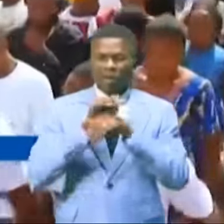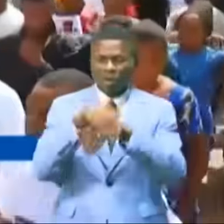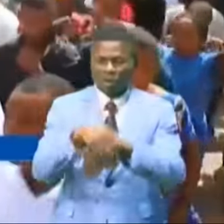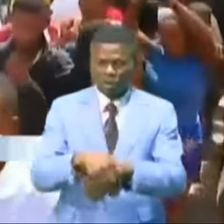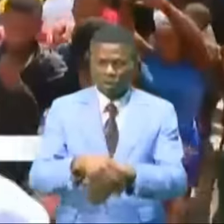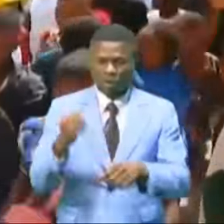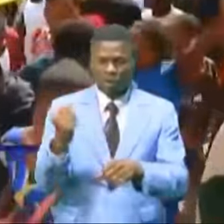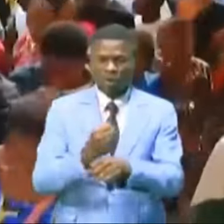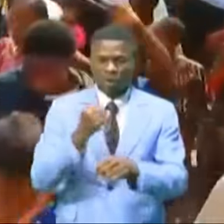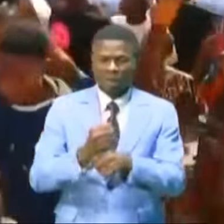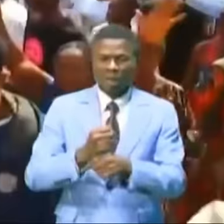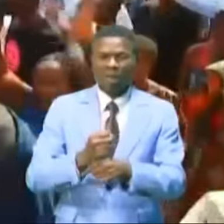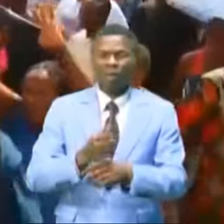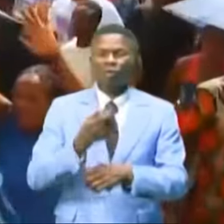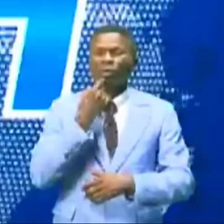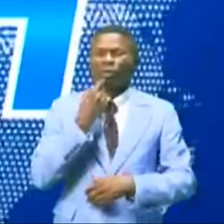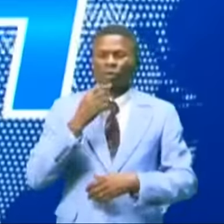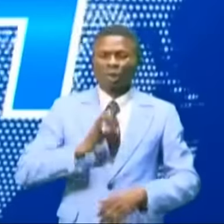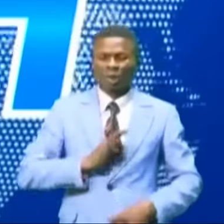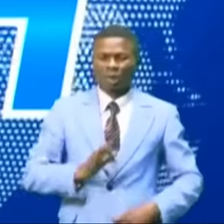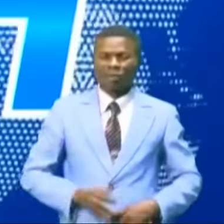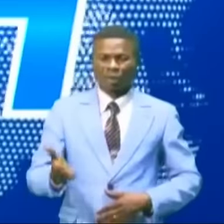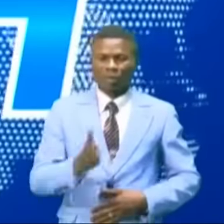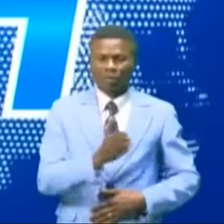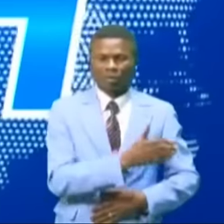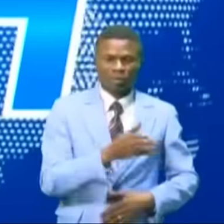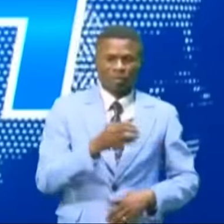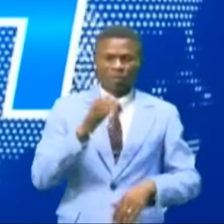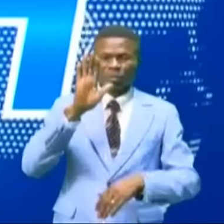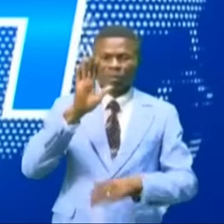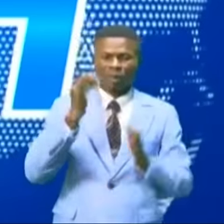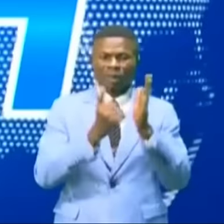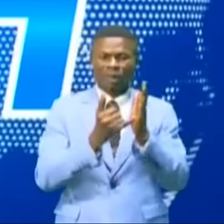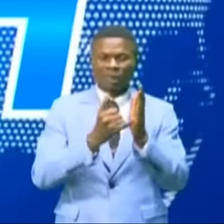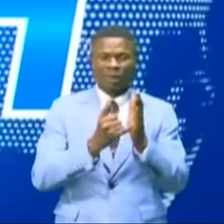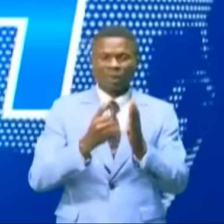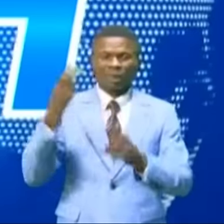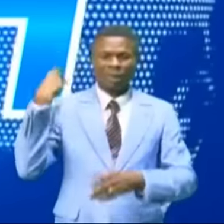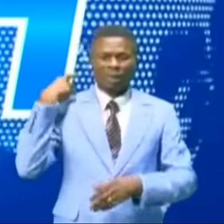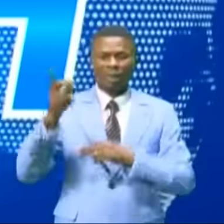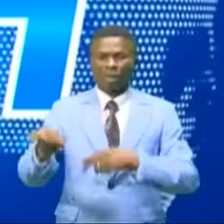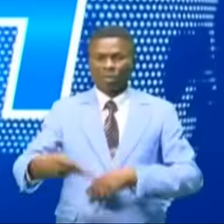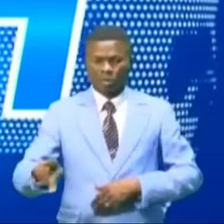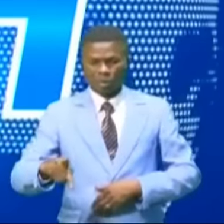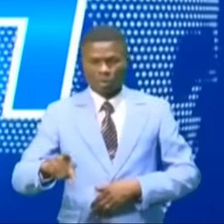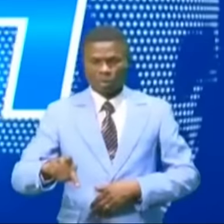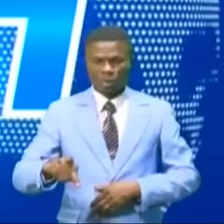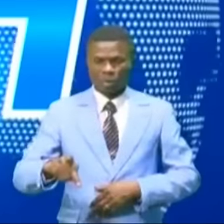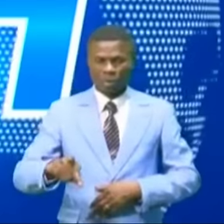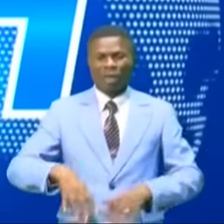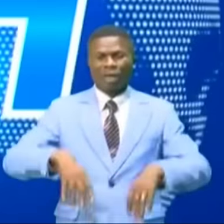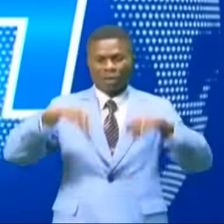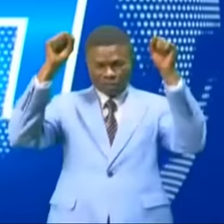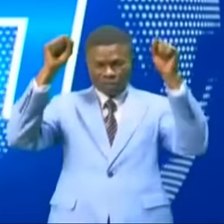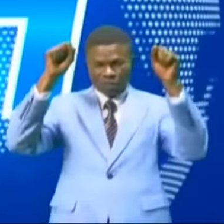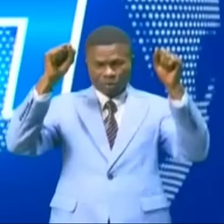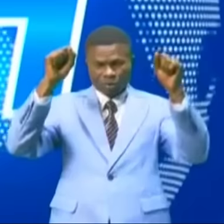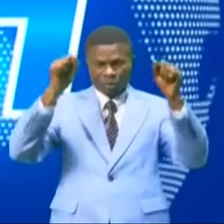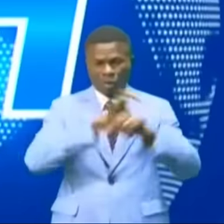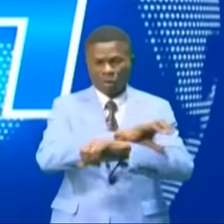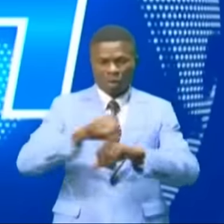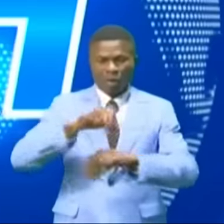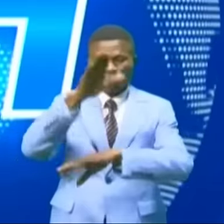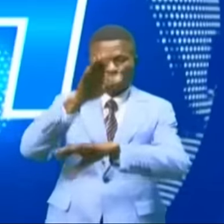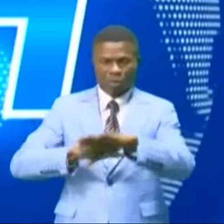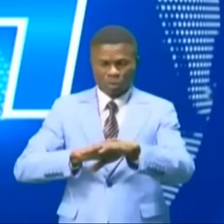du bon côté de l'histoire. Des 6 députés provinciaux viennent d'être validés par la Cour